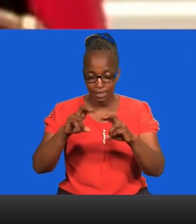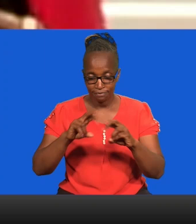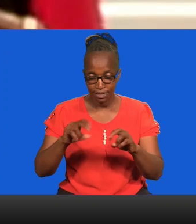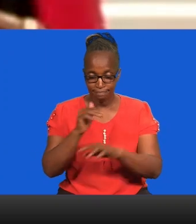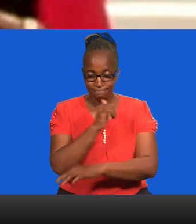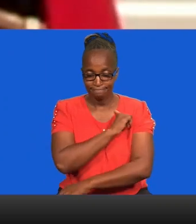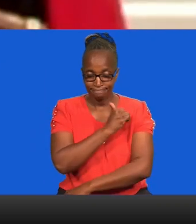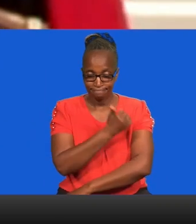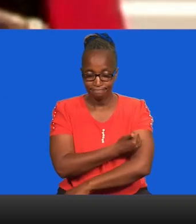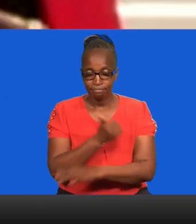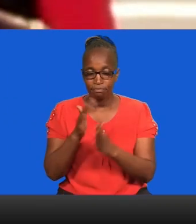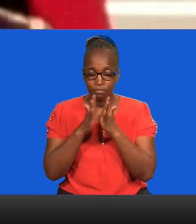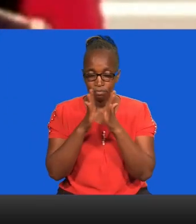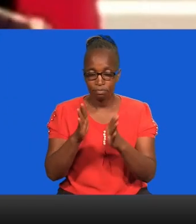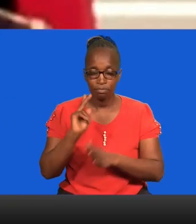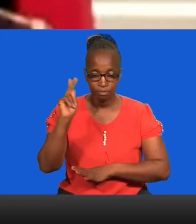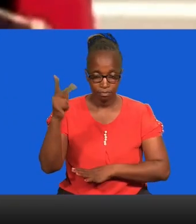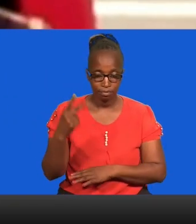authorities in the Republic of Kenya